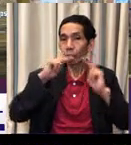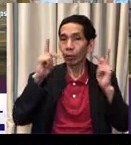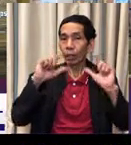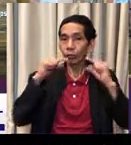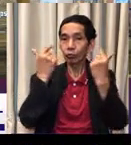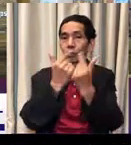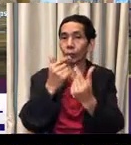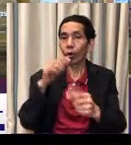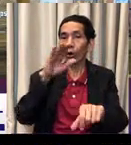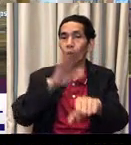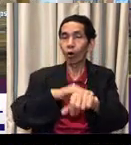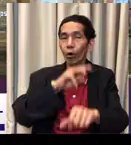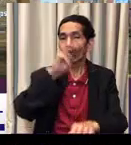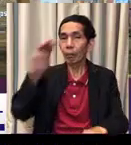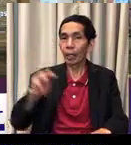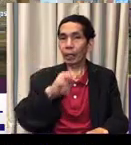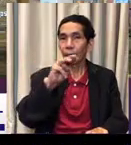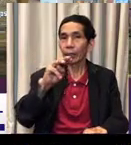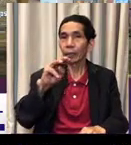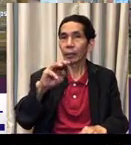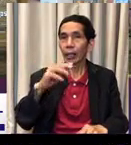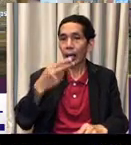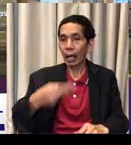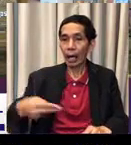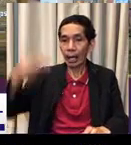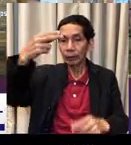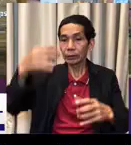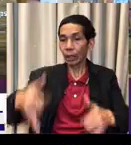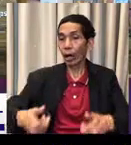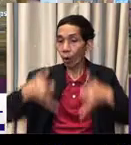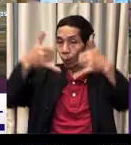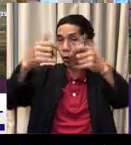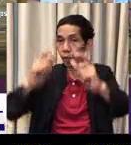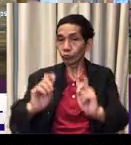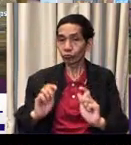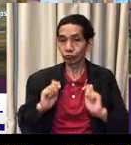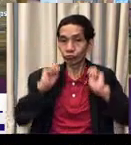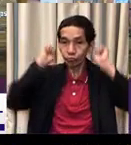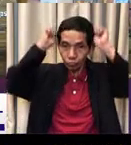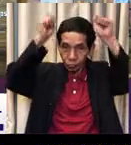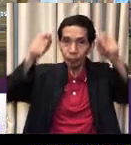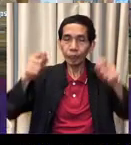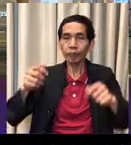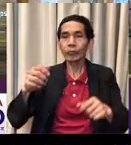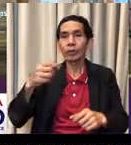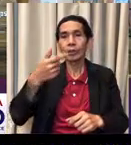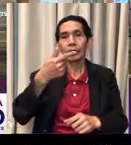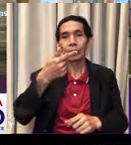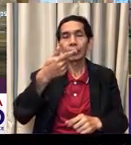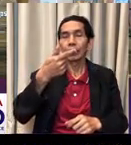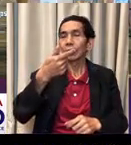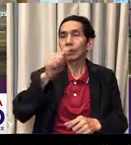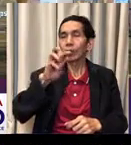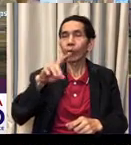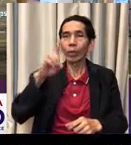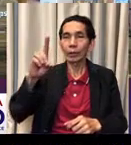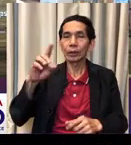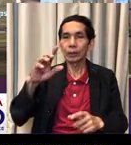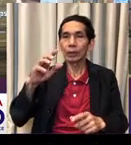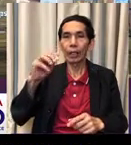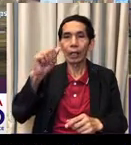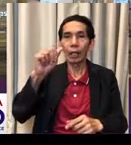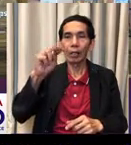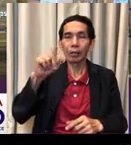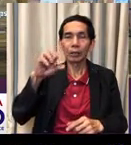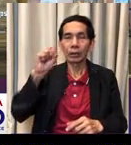Monday. Tapos yung second highest award, yung Gawad Andres Bonifacio Award ay ibinigay sa